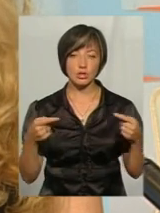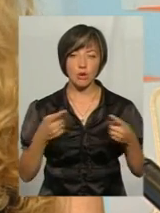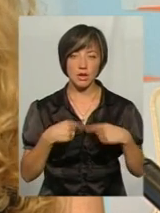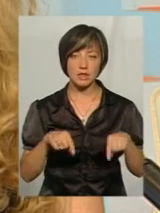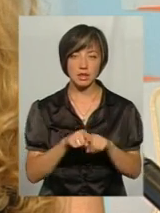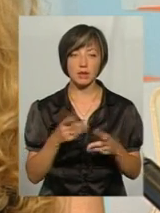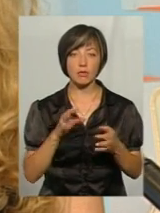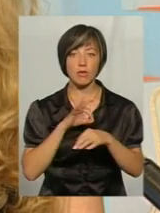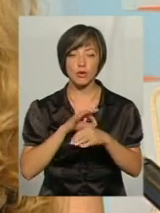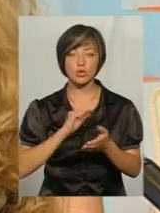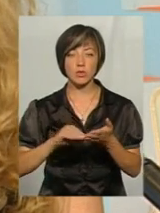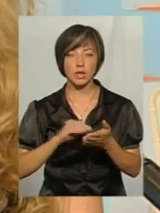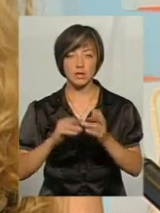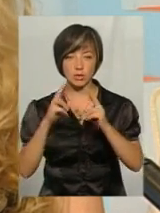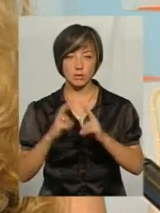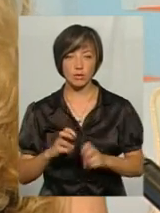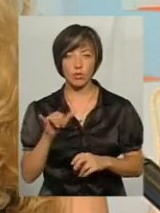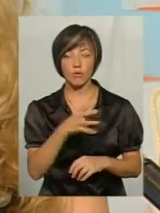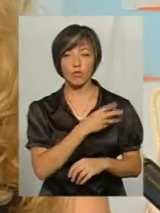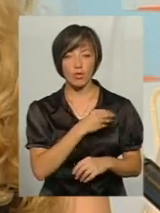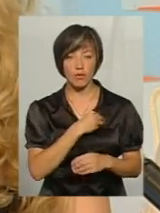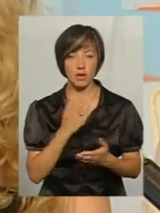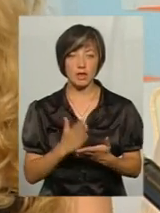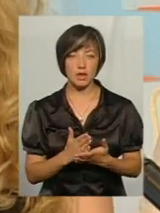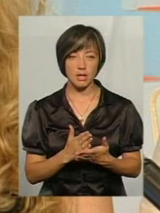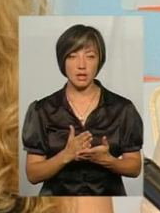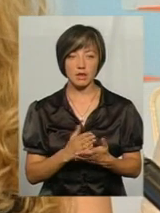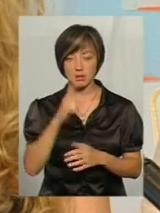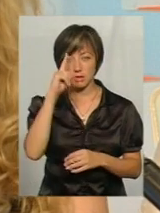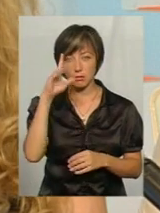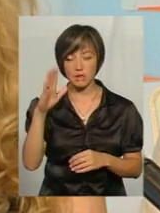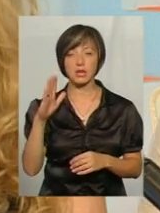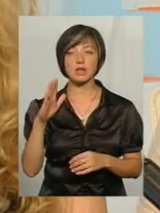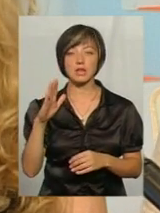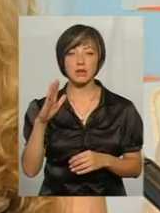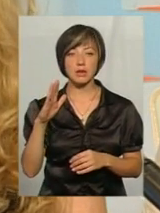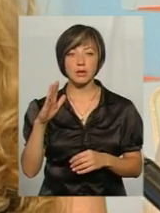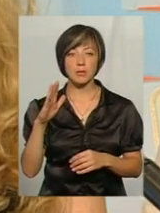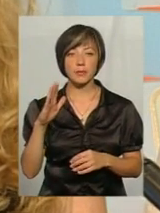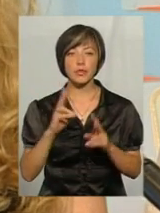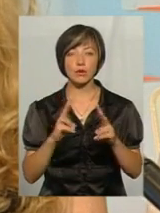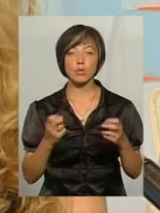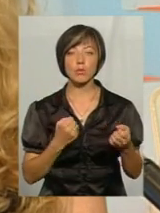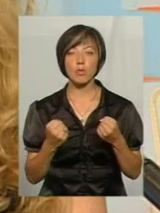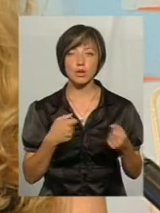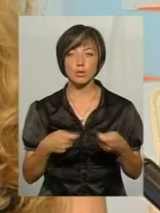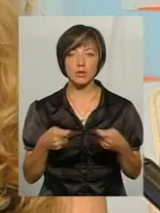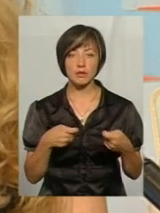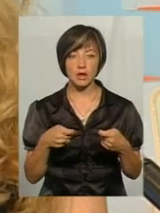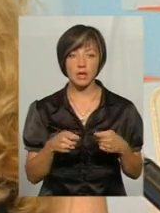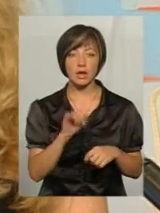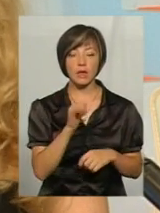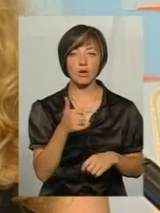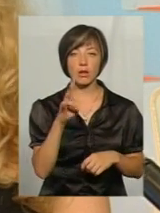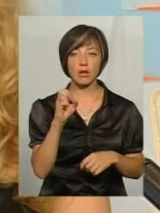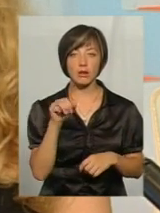журналістські розслідування. У Львові є знаменитий в кругах тим, хто бореться з торгівлею людьми, Ігор Гнат, і